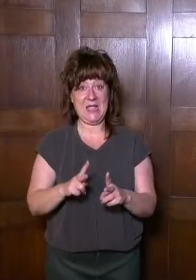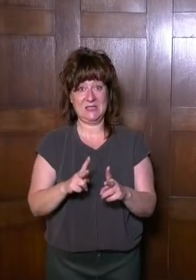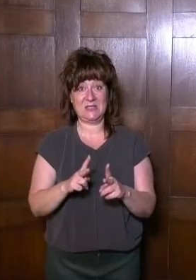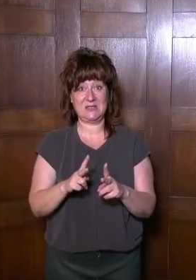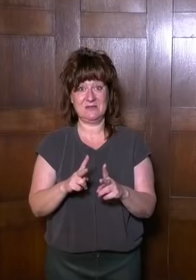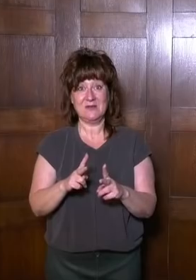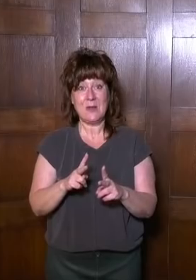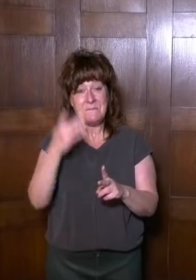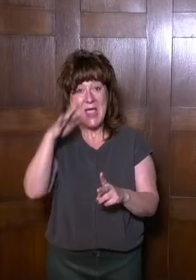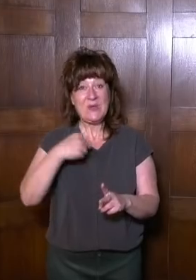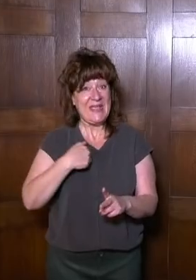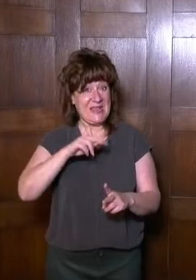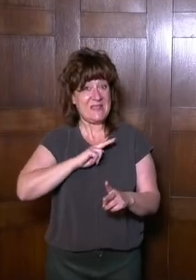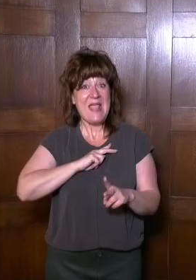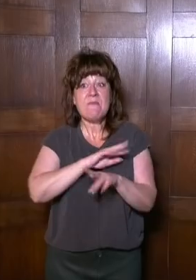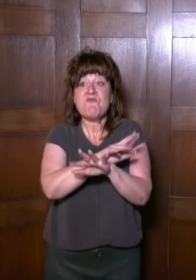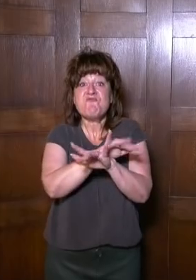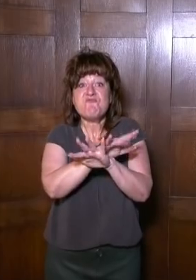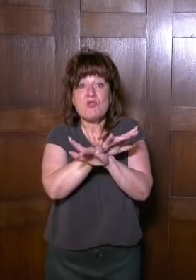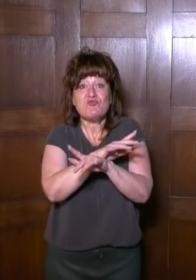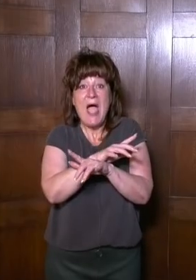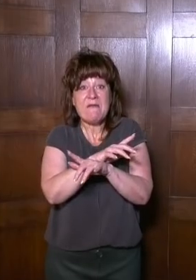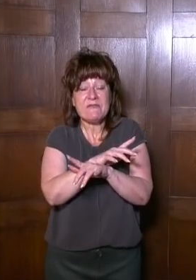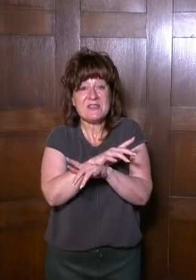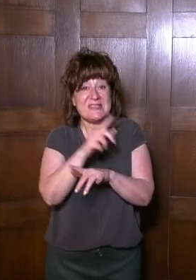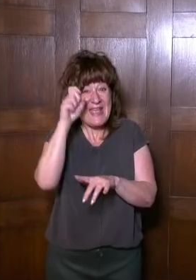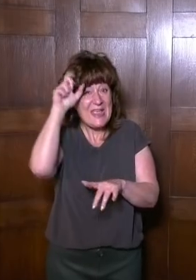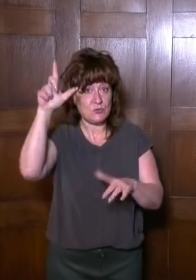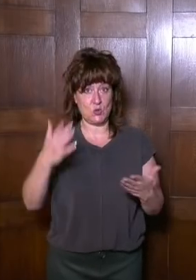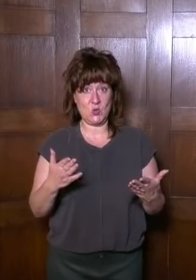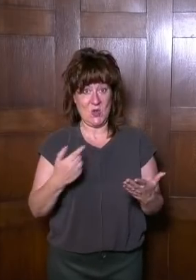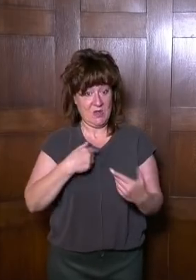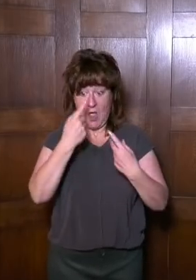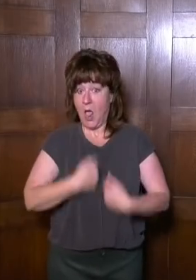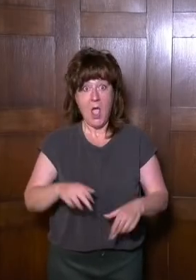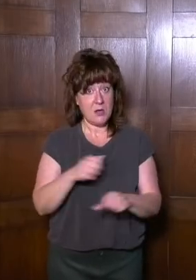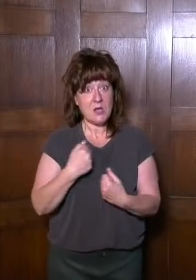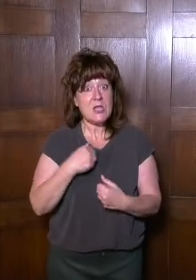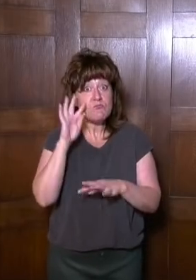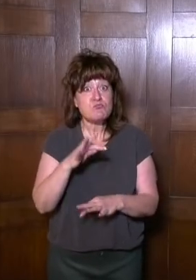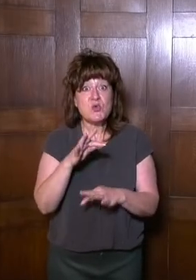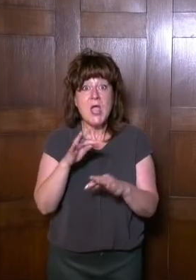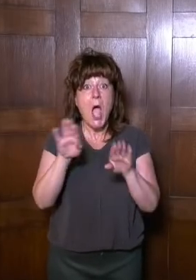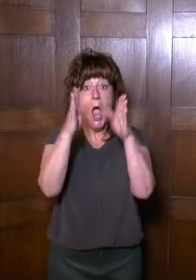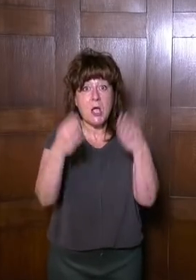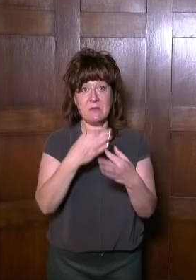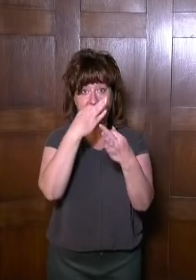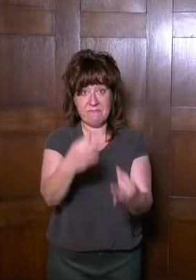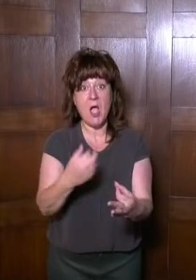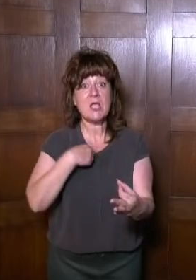nicht Virologe. Ich kann das nicht alleine machen. Ich muss an eine Akademie mich wenden. Ich muss schauen, was alle große